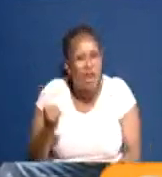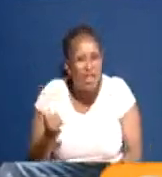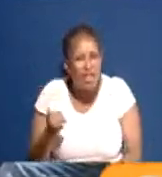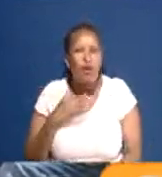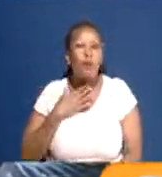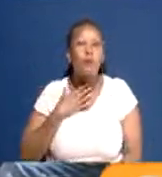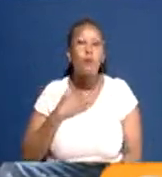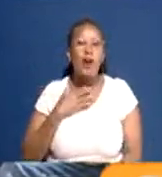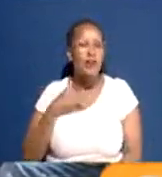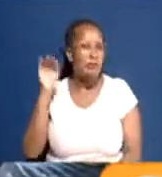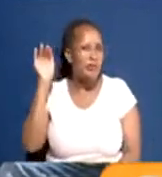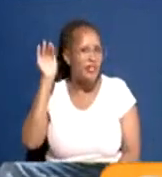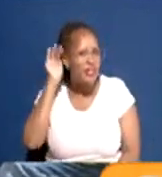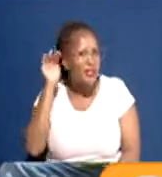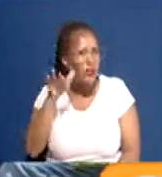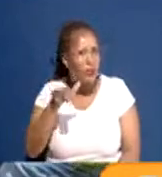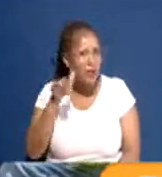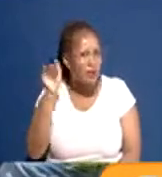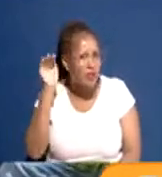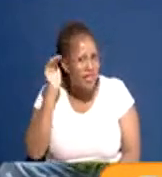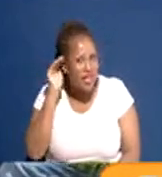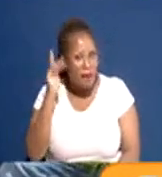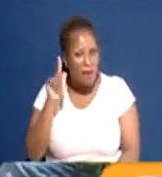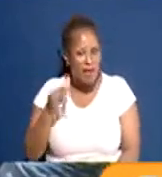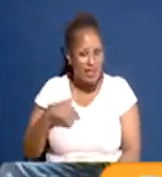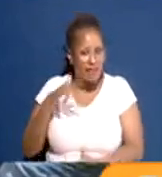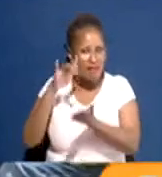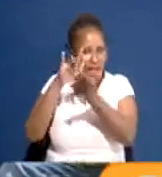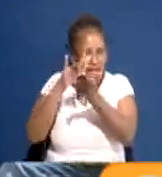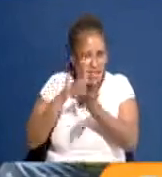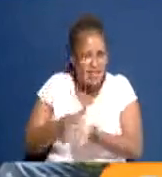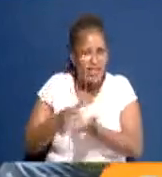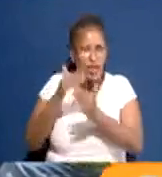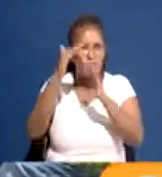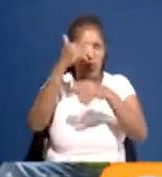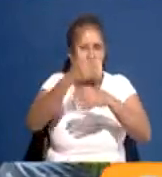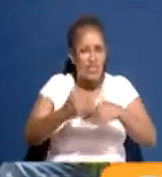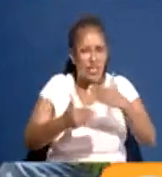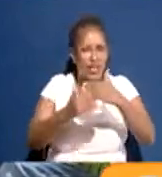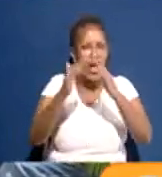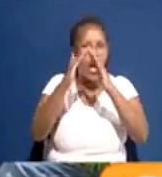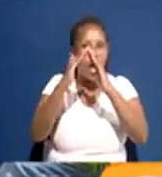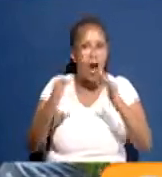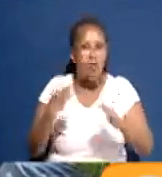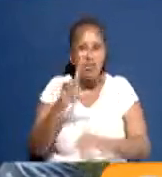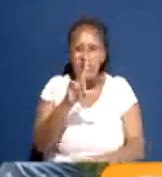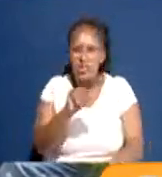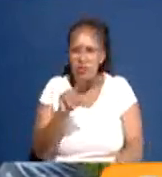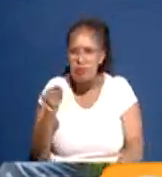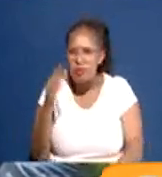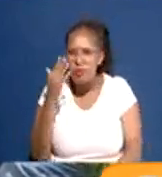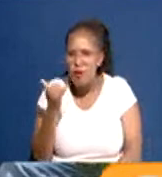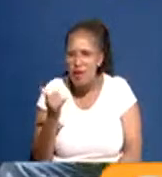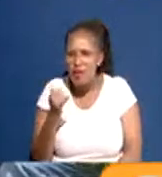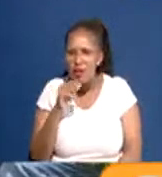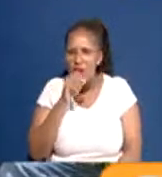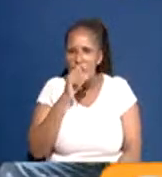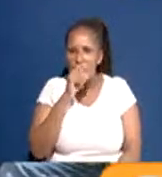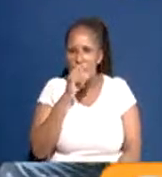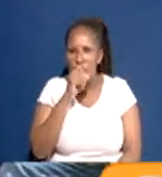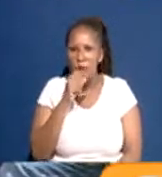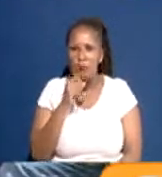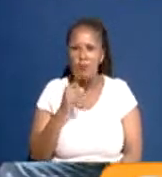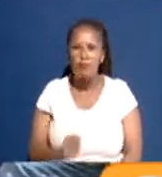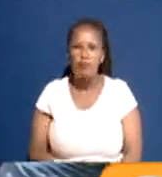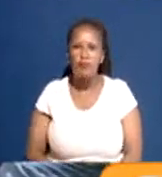Sikizeni. The reason why we are pushing the housing plan ni kwa